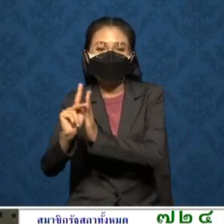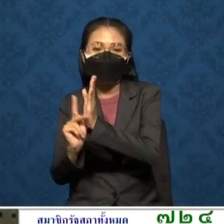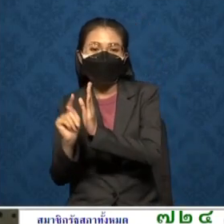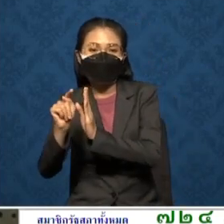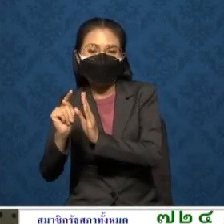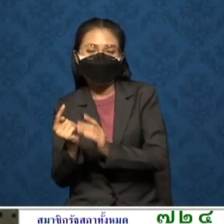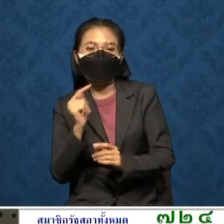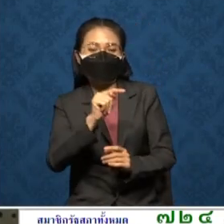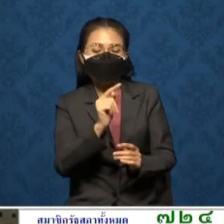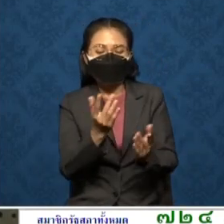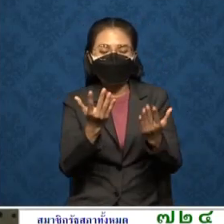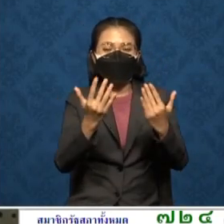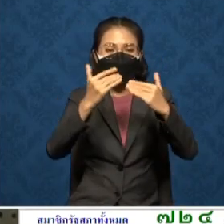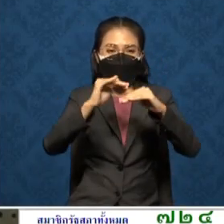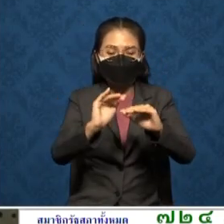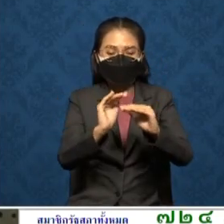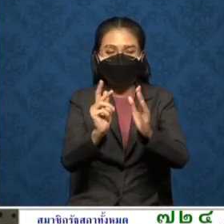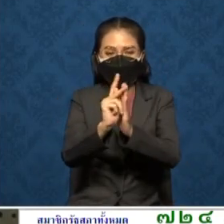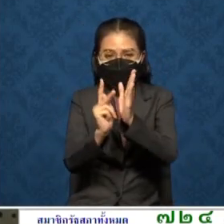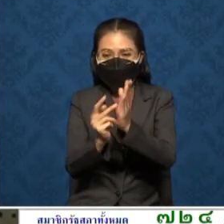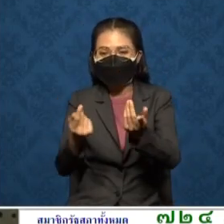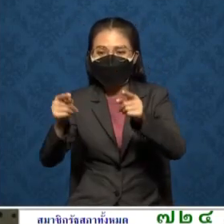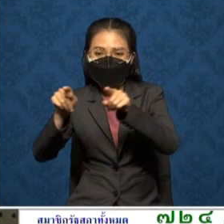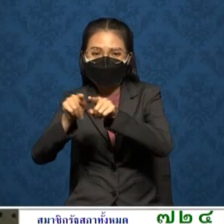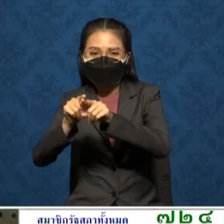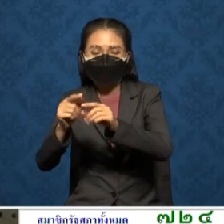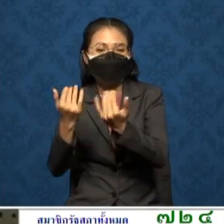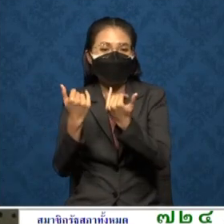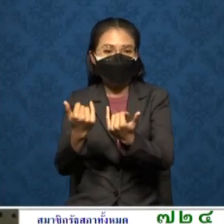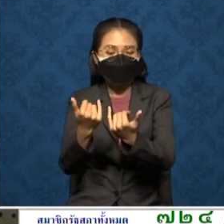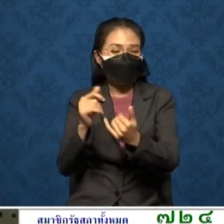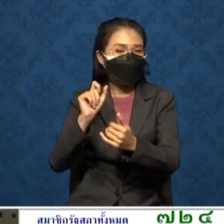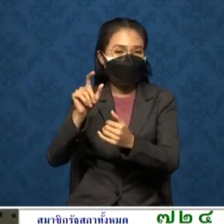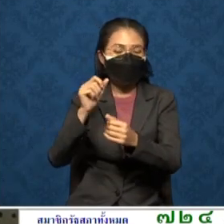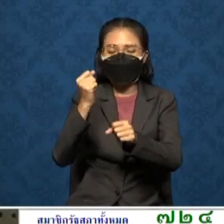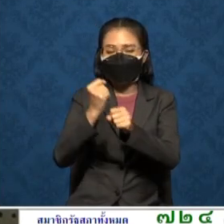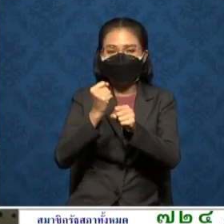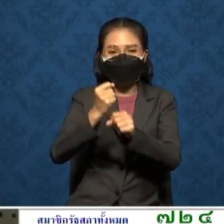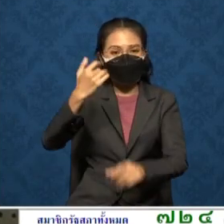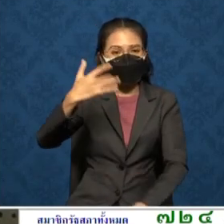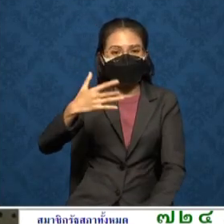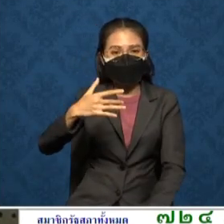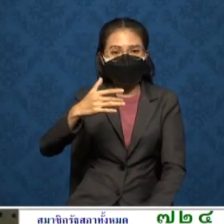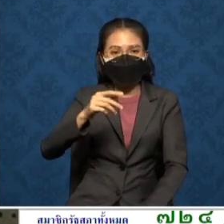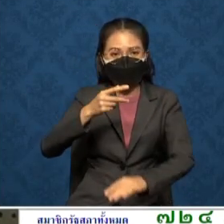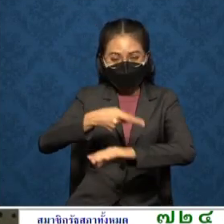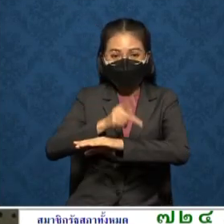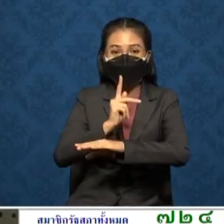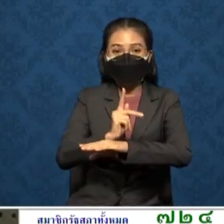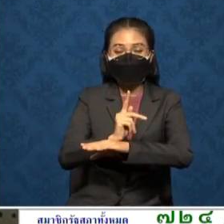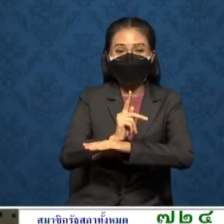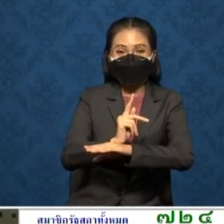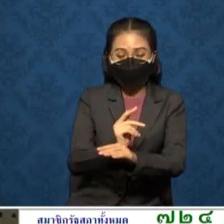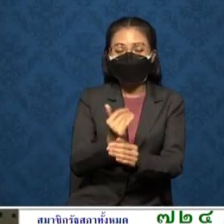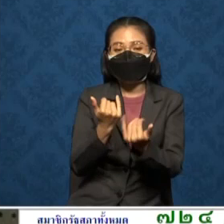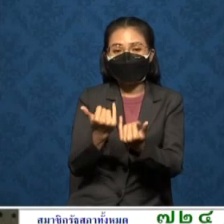ปเกณฑ์เอาเขาเข้ามาอยู่ภายใต้กฎหมายนี้ทันทีทันใดในขณะนี้ได้ท่านประธานครับขณะที่จัดทำร่